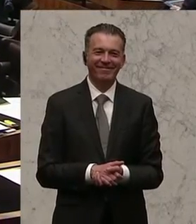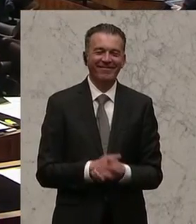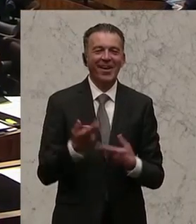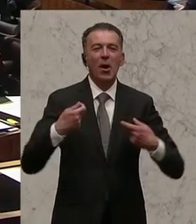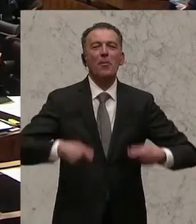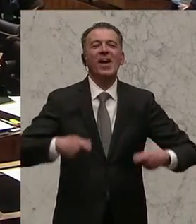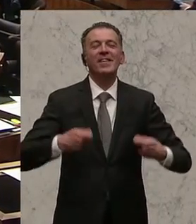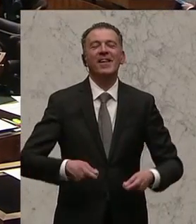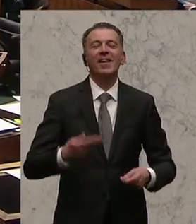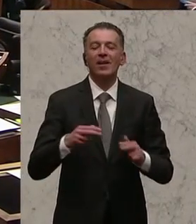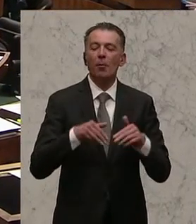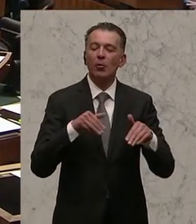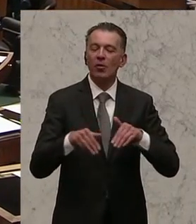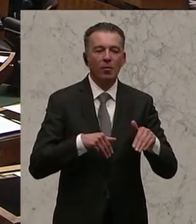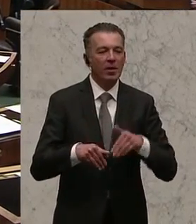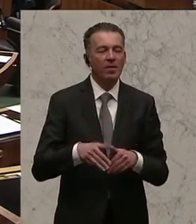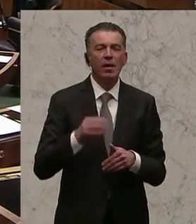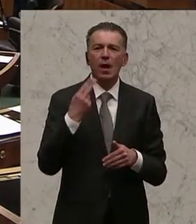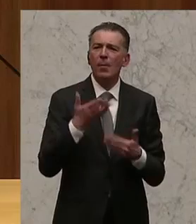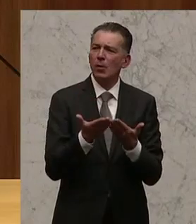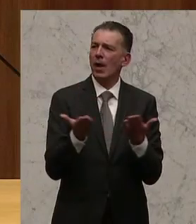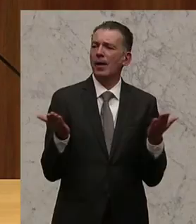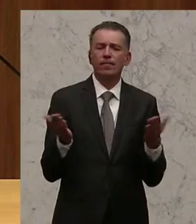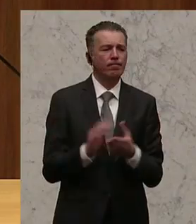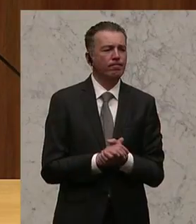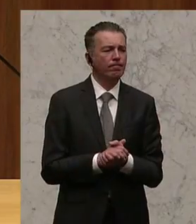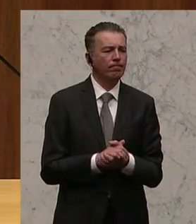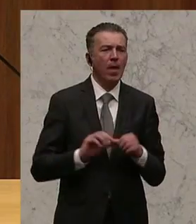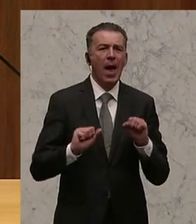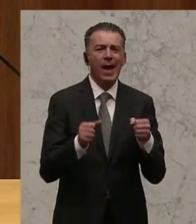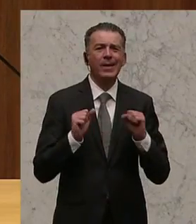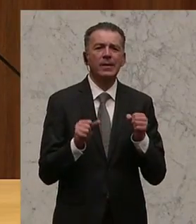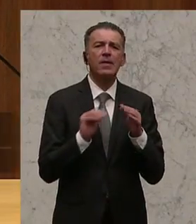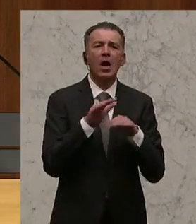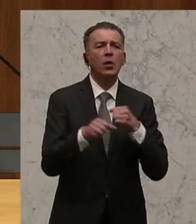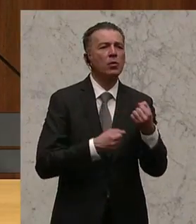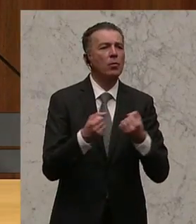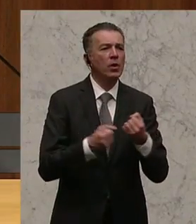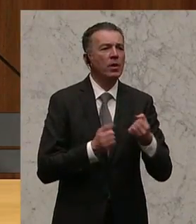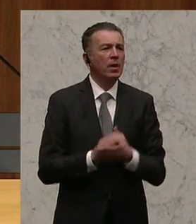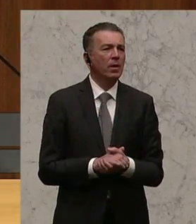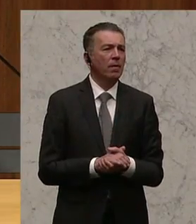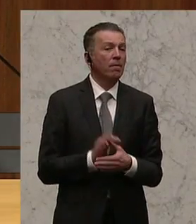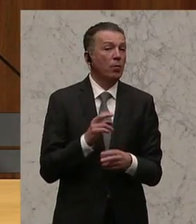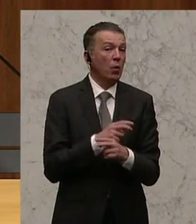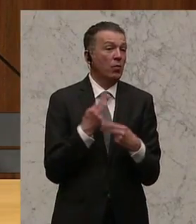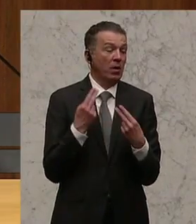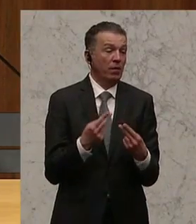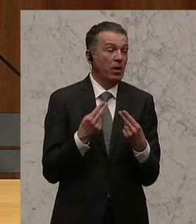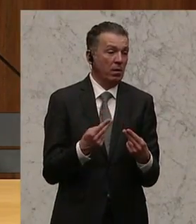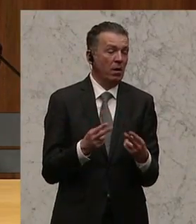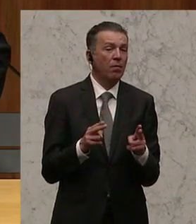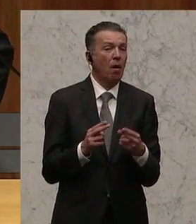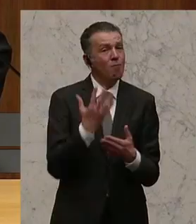Herr Präsident, Herr Bundesminister, meine Damen und Herren, eine aktive Außenpolitik ist für Österreich wichtig, nicht nur